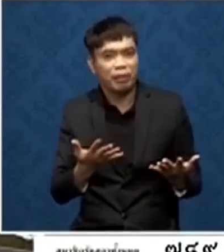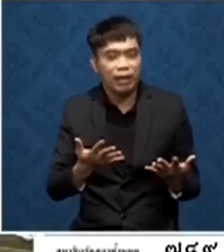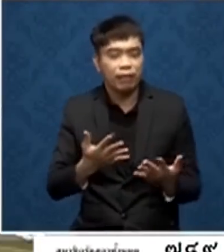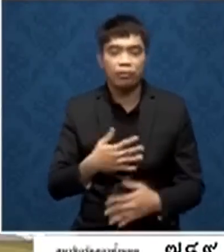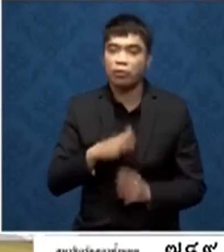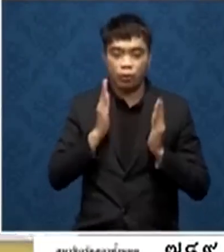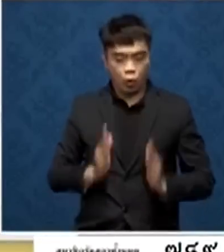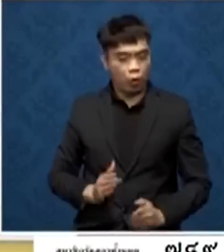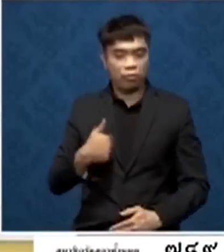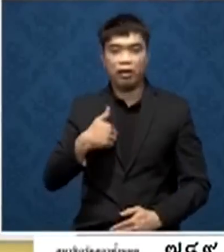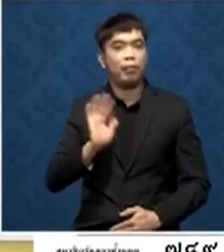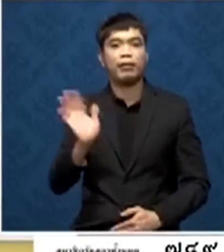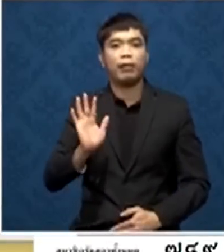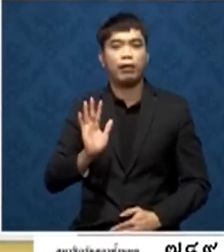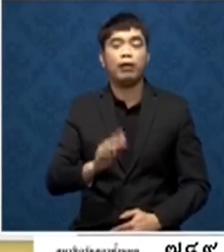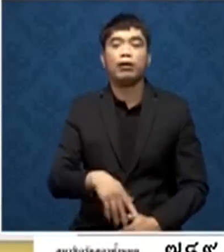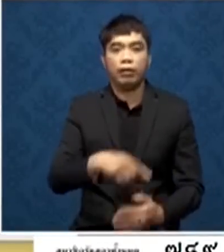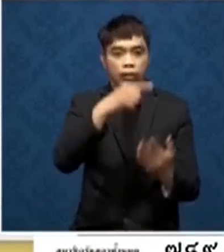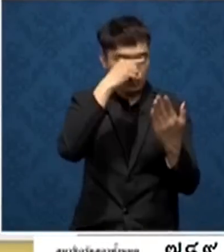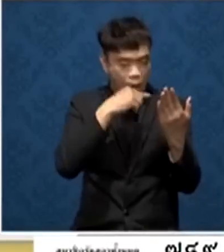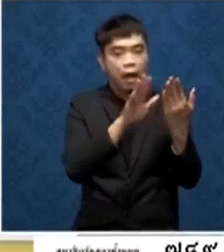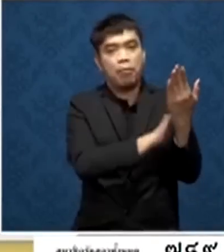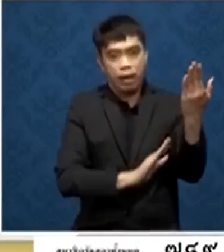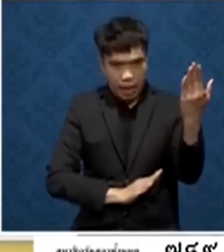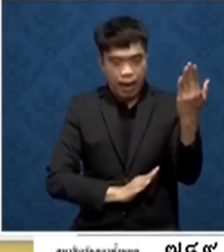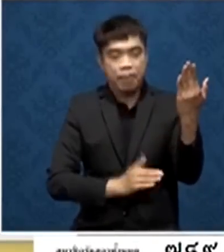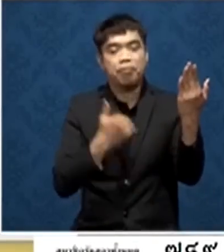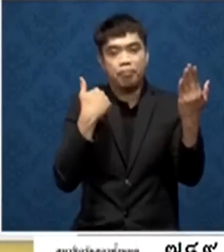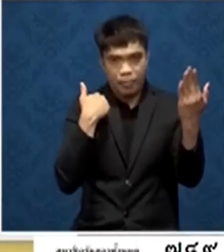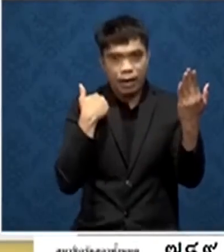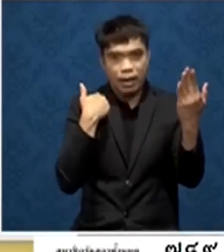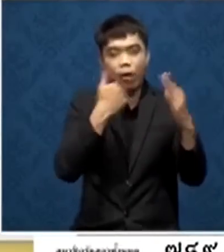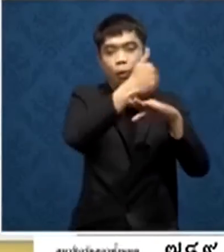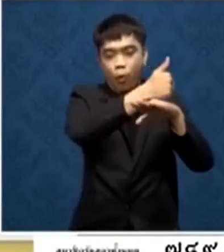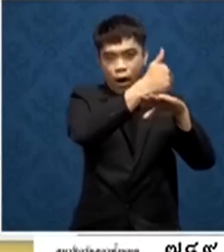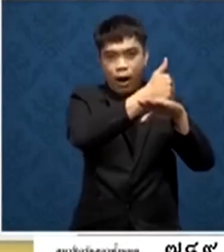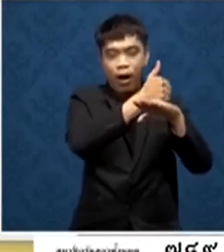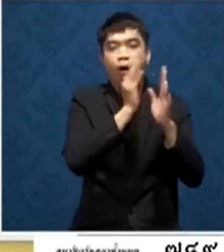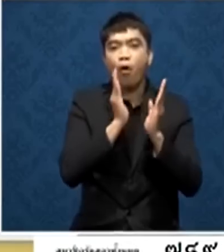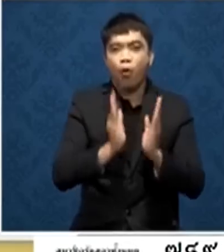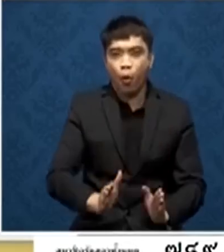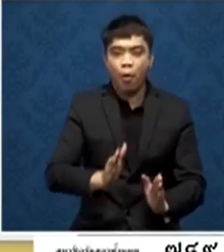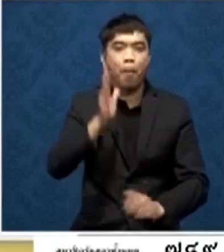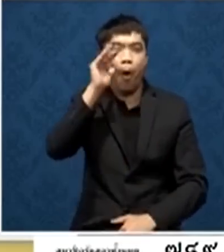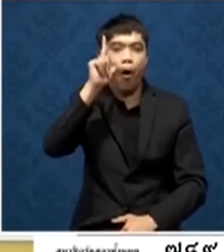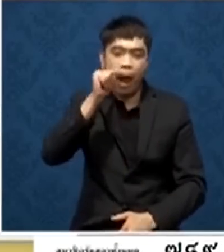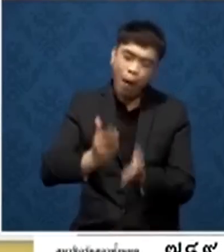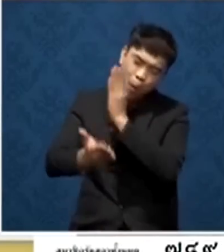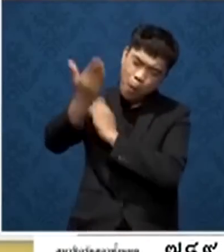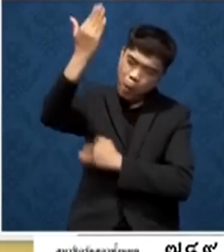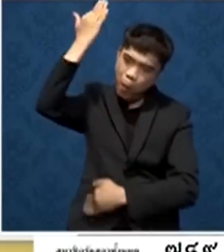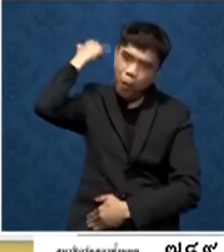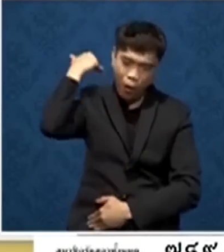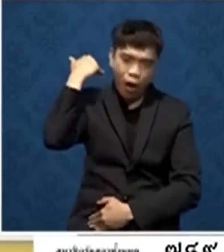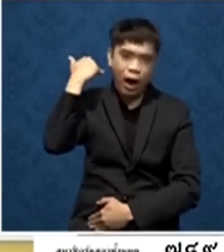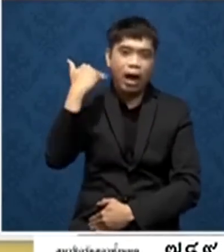ผมเรียนครับว่าบ้านเรามีเจ้าของสิ่งที่บรรพบุรุษเราทำมามันมากมายเหลือเกินเราอาศัย